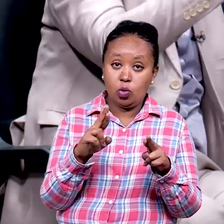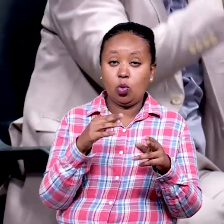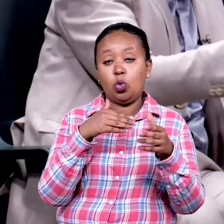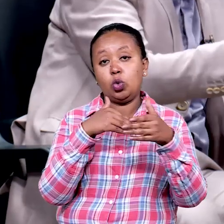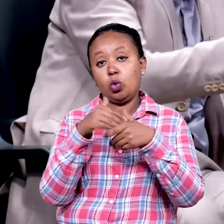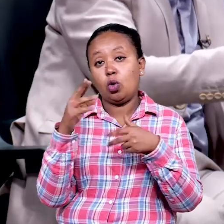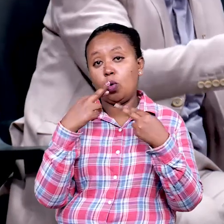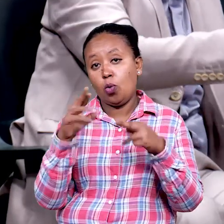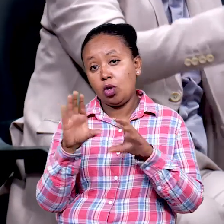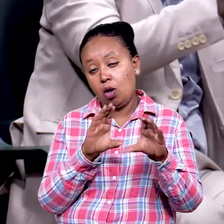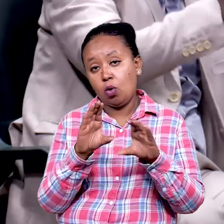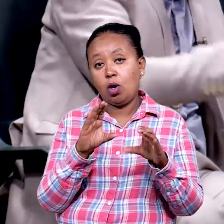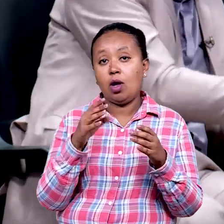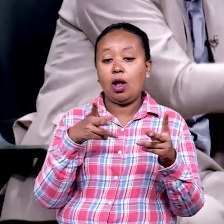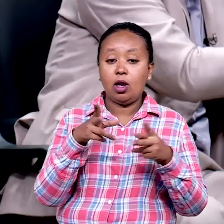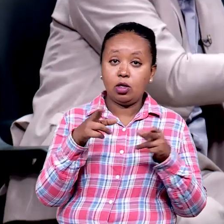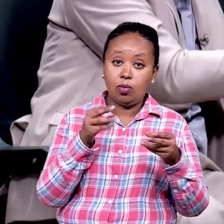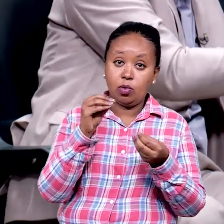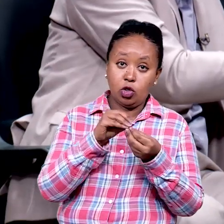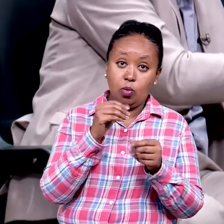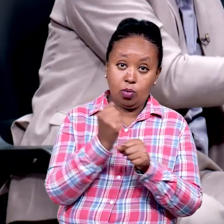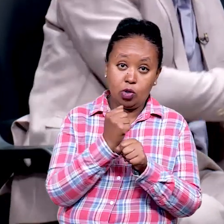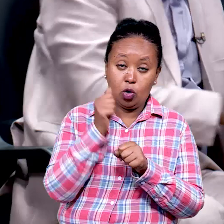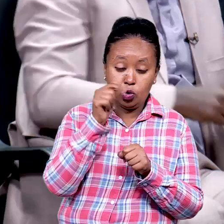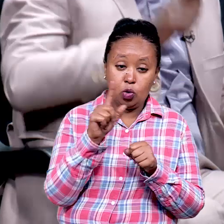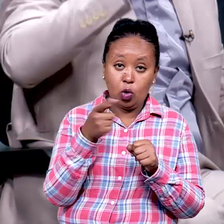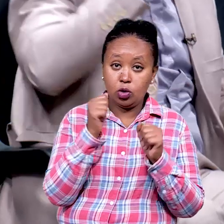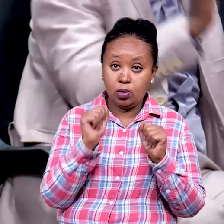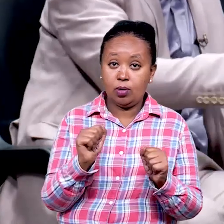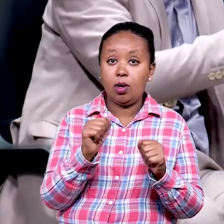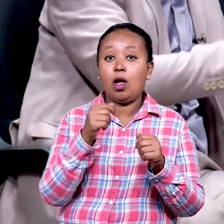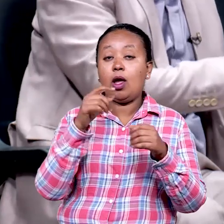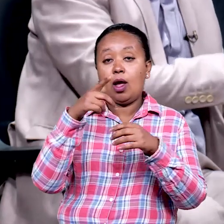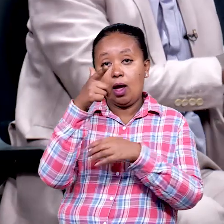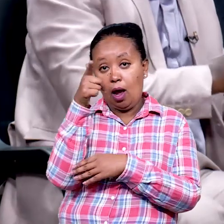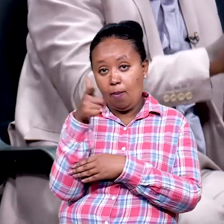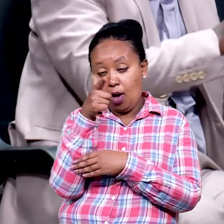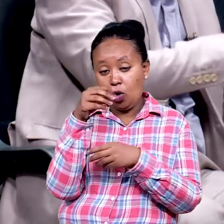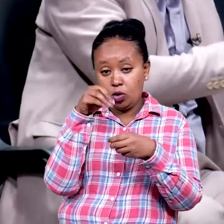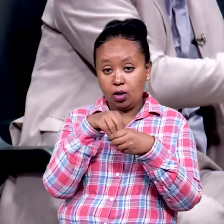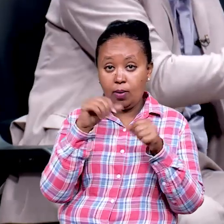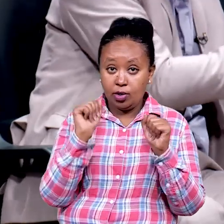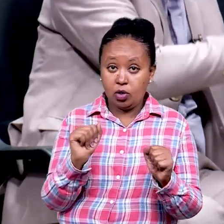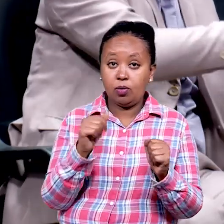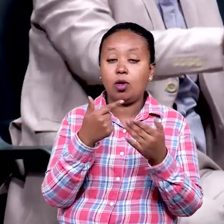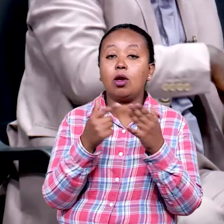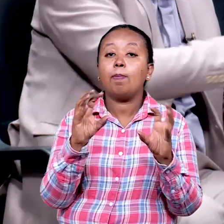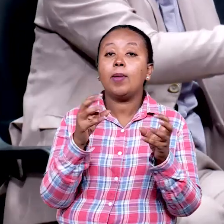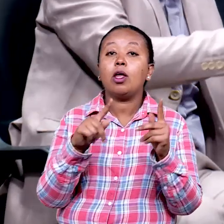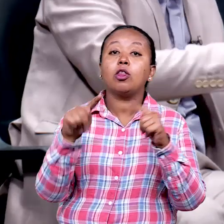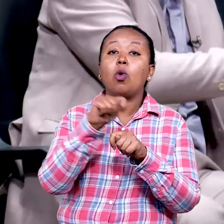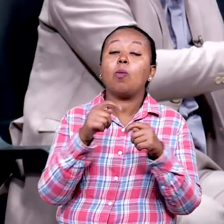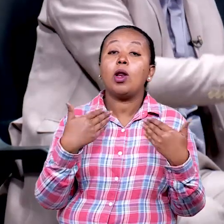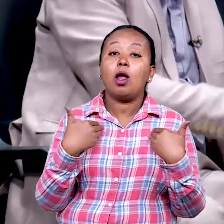ሪፖርተሩ ውጭ ወጥቶ ሪፖርት አድርጎ ምናልባት ኤዲቲንጉንም የሚሰራው እሱ ሊሆን ይችላል። ካሜራ እንትን ላይ ሊገባ ይችላል። ያ እንግዲህ